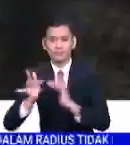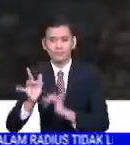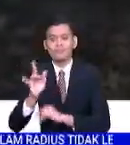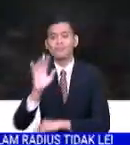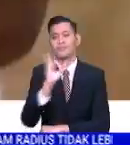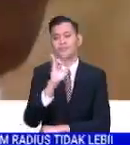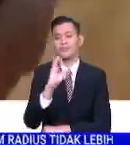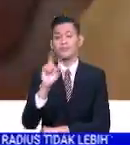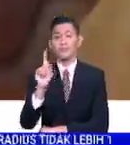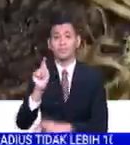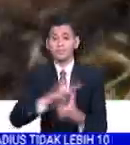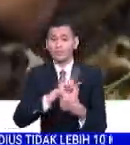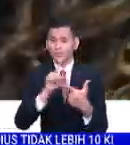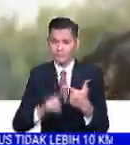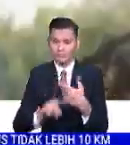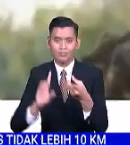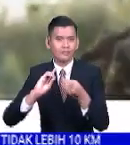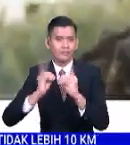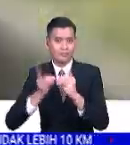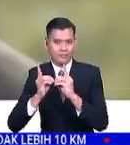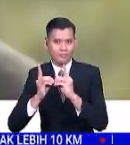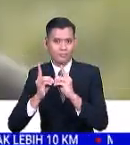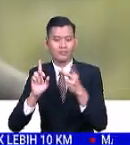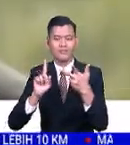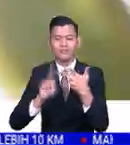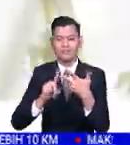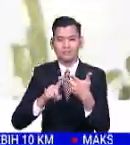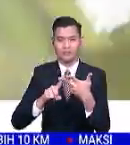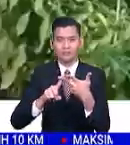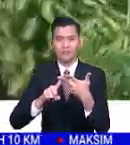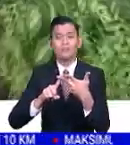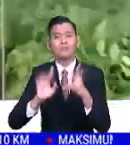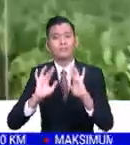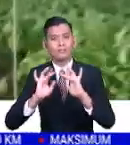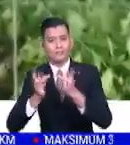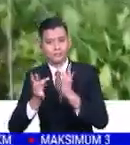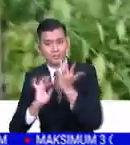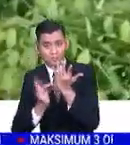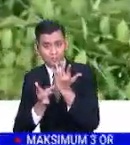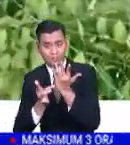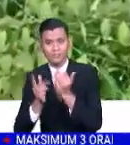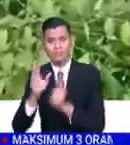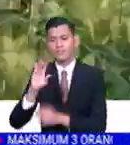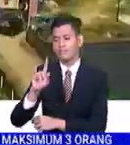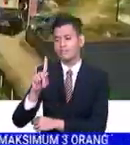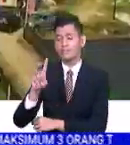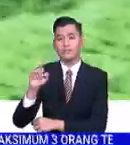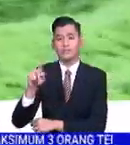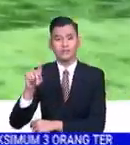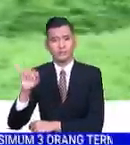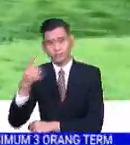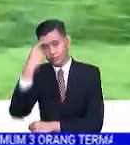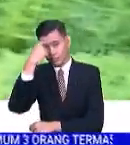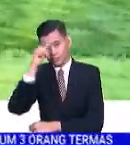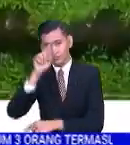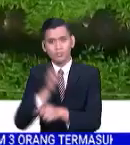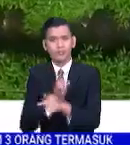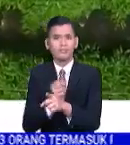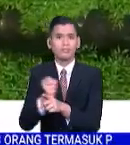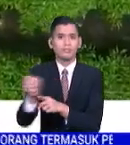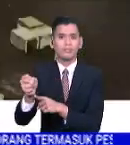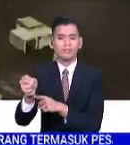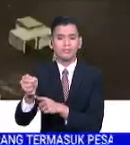IoT, teknologi pendigitalan, teknologi mekanisasi dan otomasi dalam sektor agro makanan di